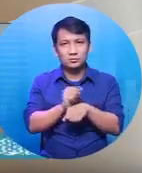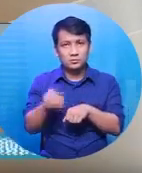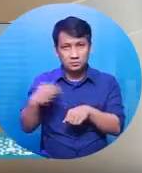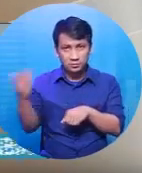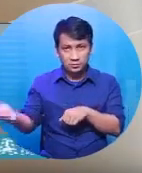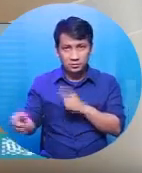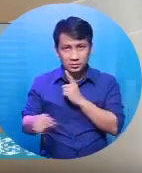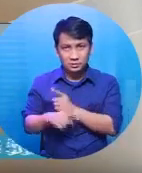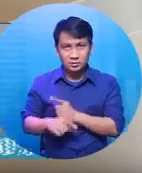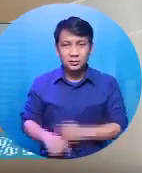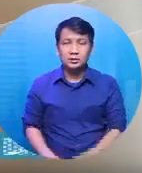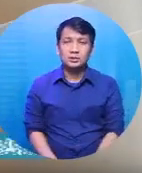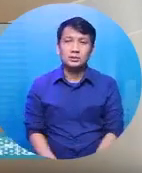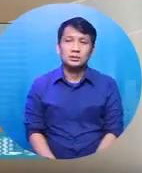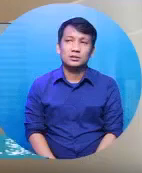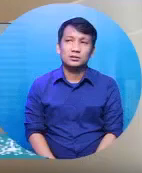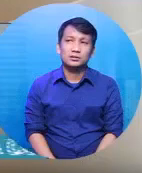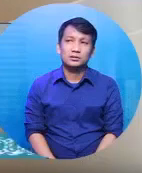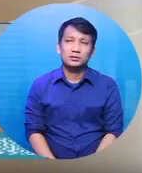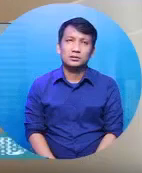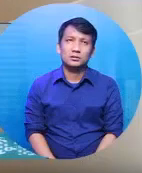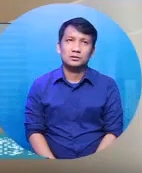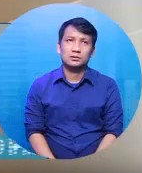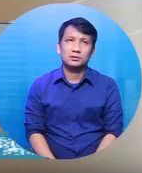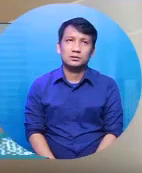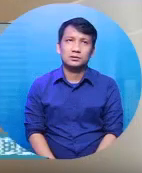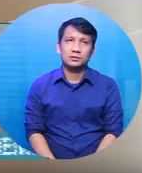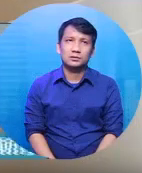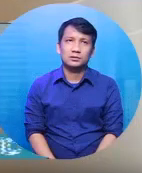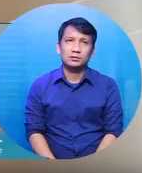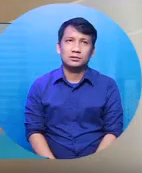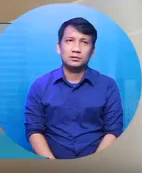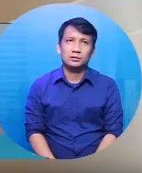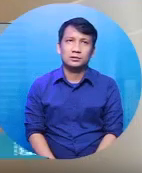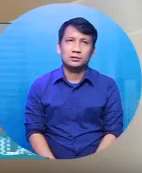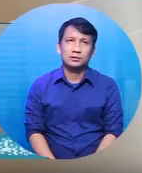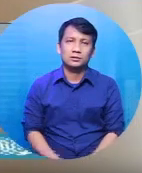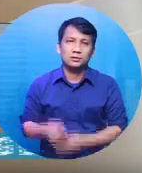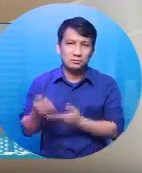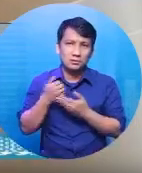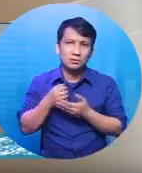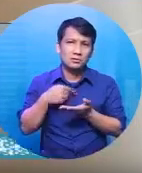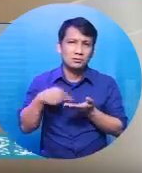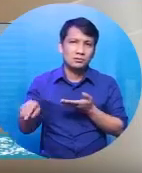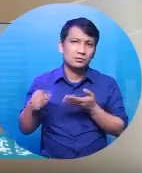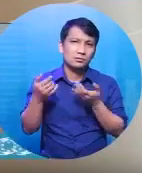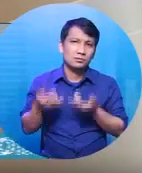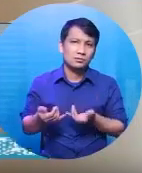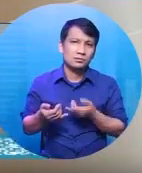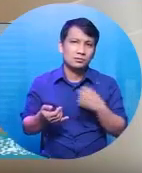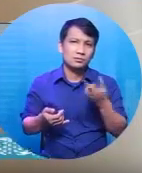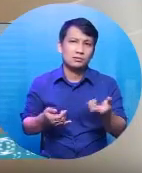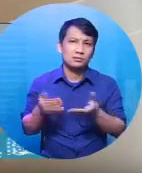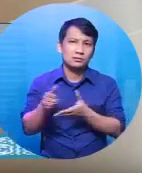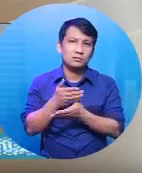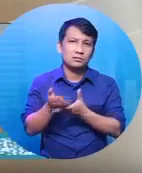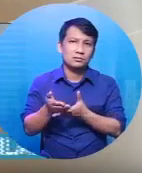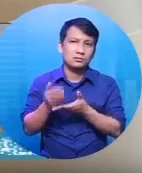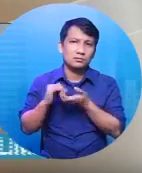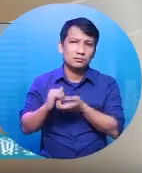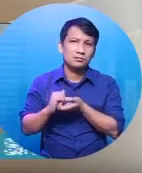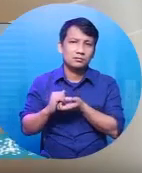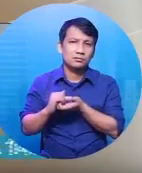sa'yo. Okay, opo, sir. Kahit tulong niya lang sa akin, sir, pambayad ko lang, sir, ng bills. Para meron lang akong maishare sa kapartner ko,